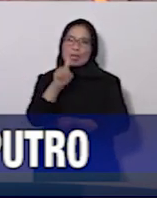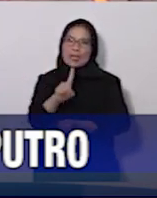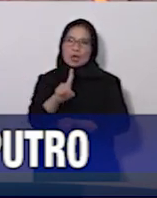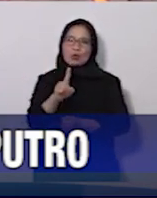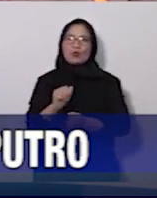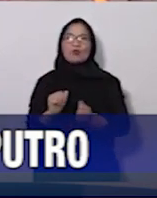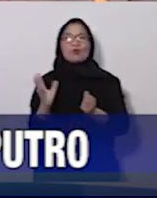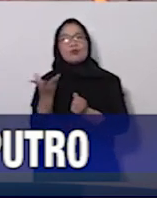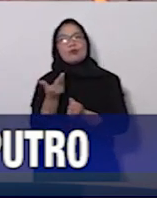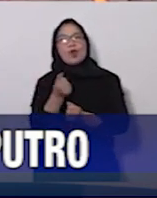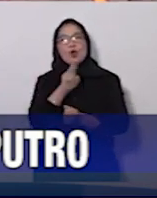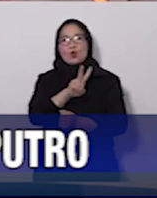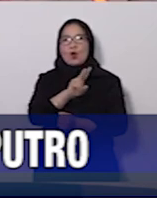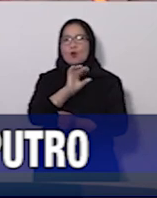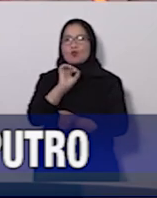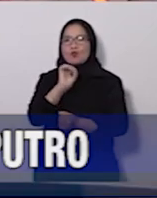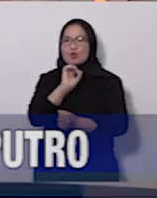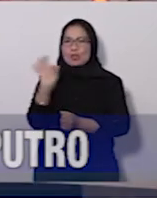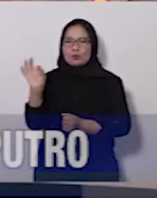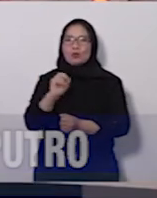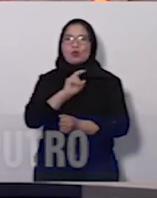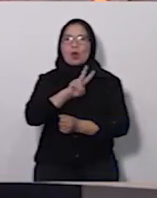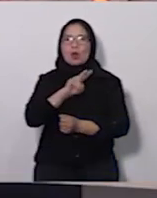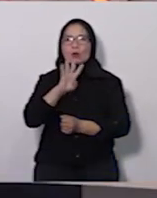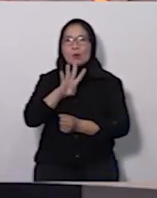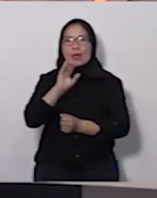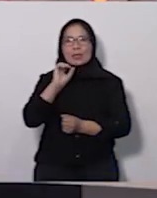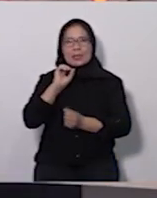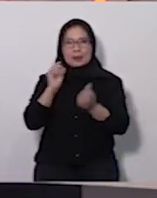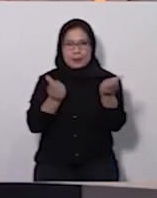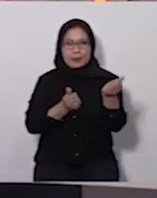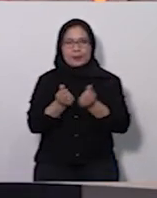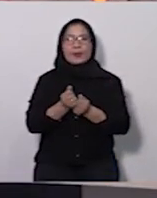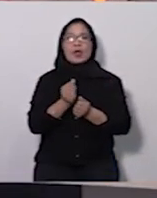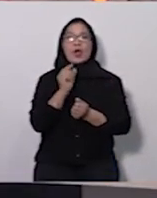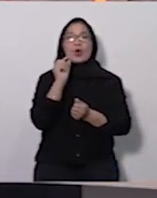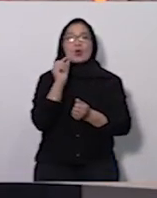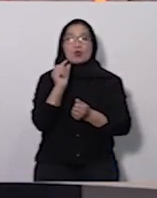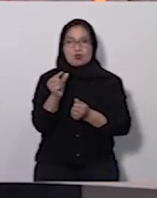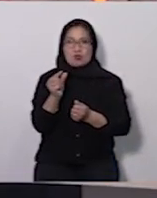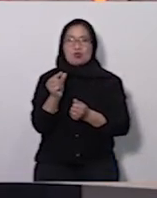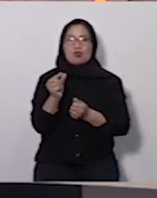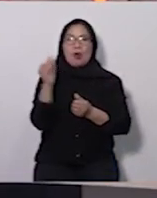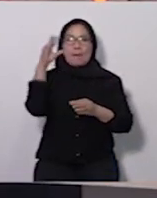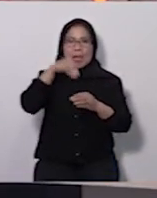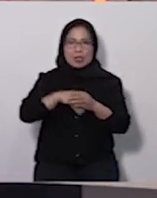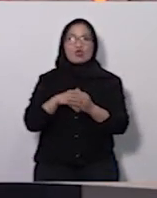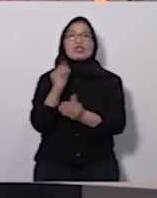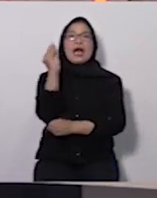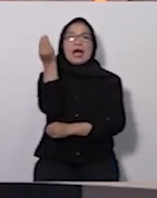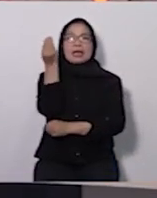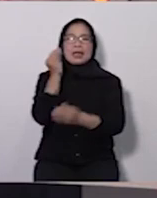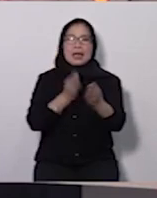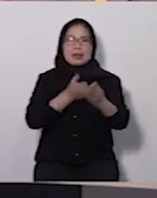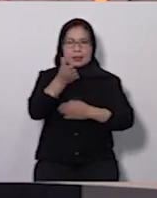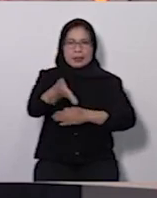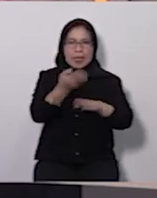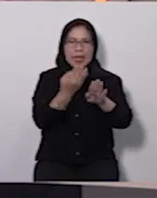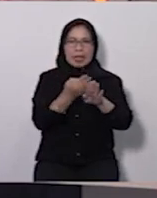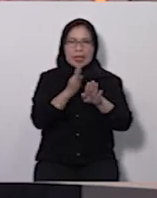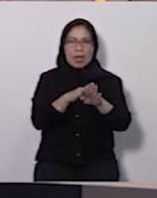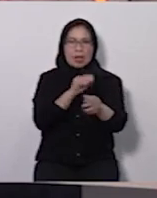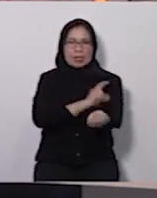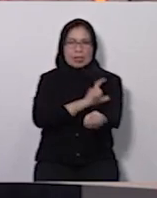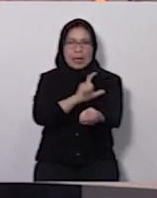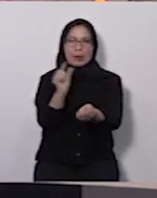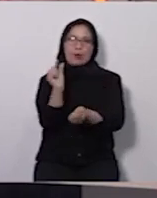sebanyak 20.324 kendaraan Sedangkan untuk yang masuk Jakarta melalui Gerbang Tol